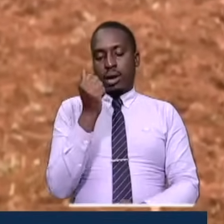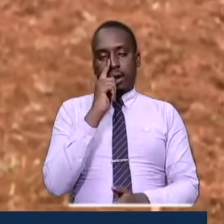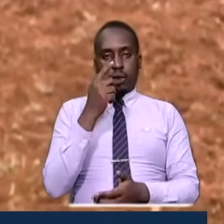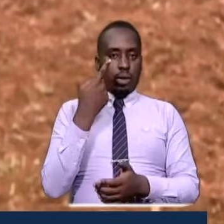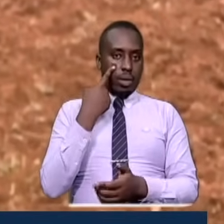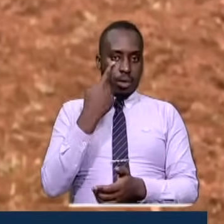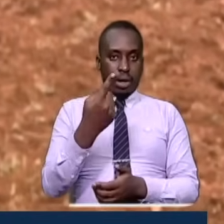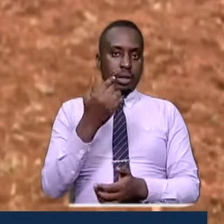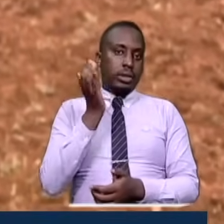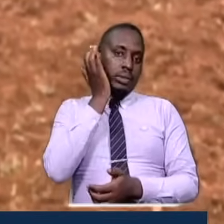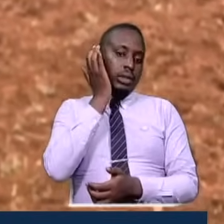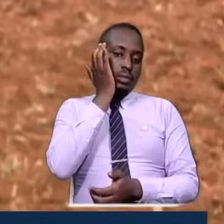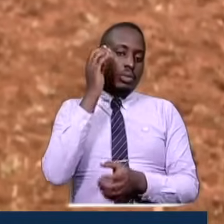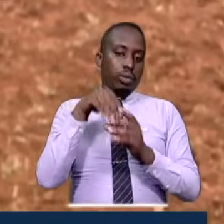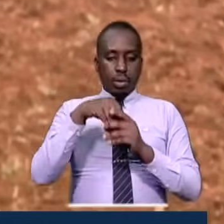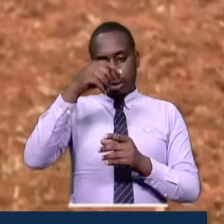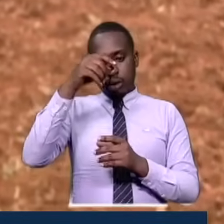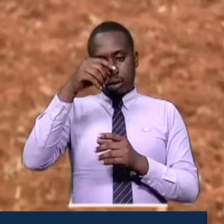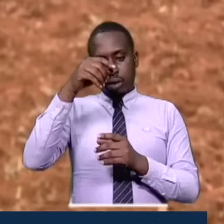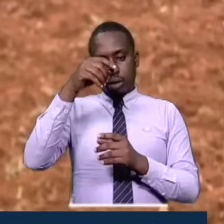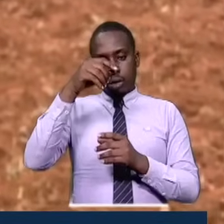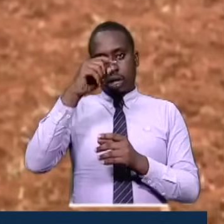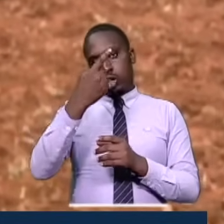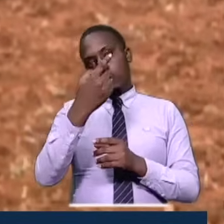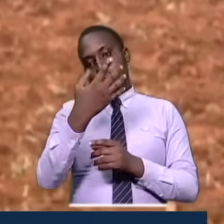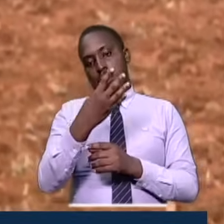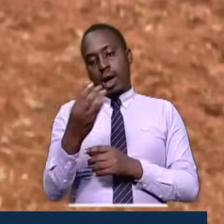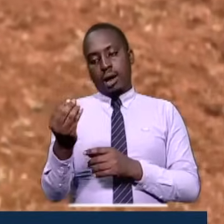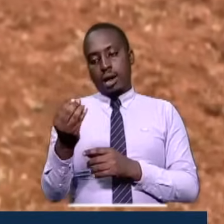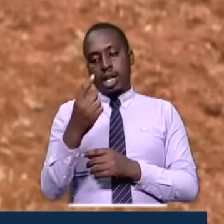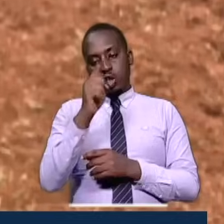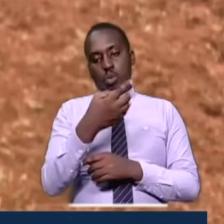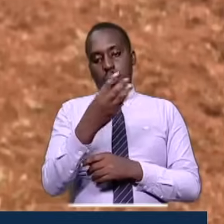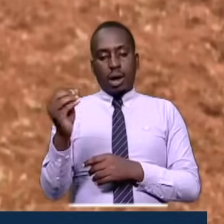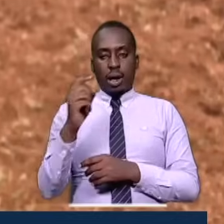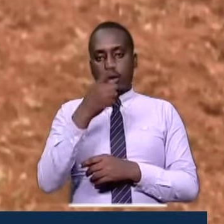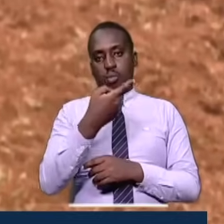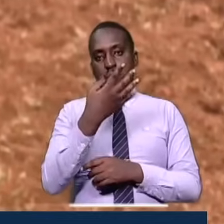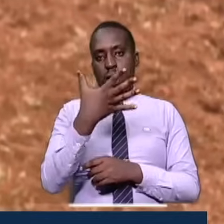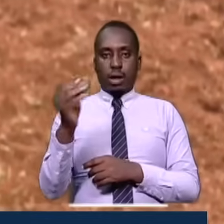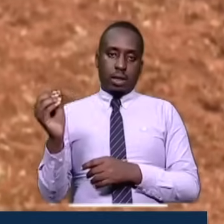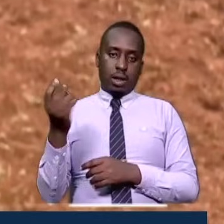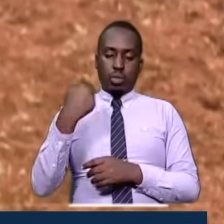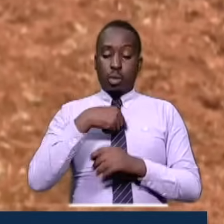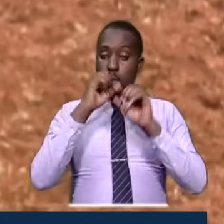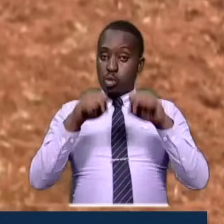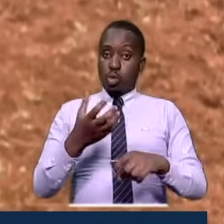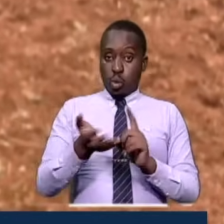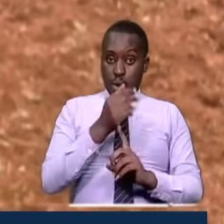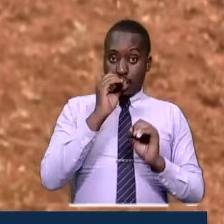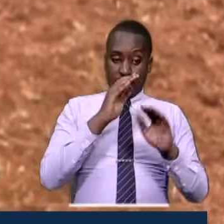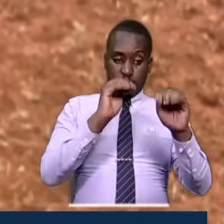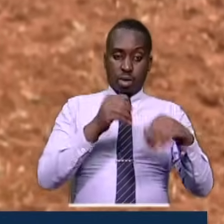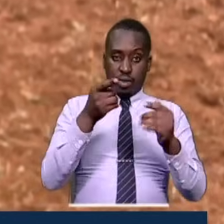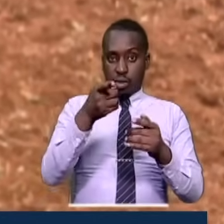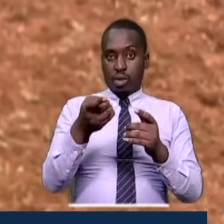nyine urabona ko biri mu cyane cyatanu gutyo twebwe nyine ubushobozi tuba tubonye yo duhinzi